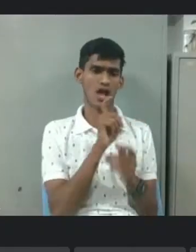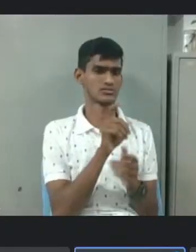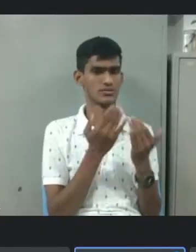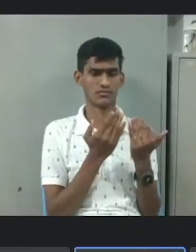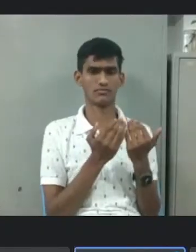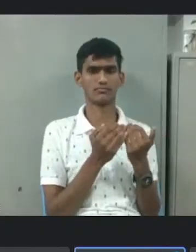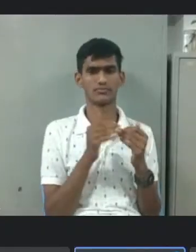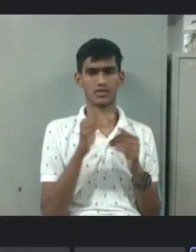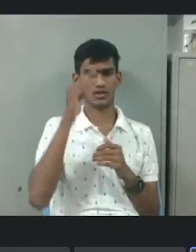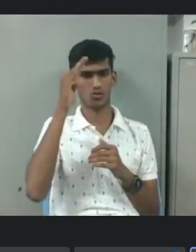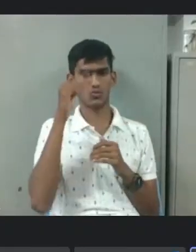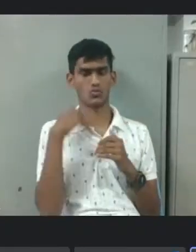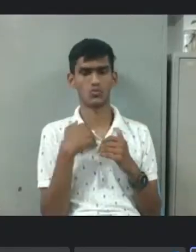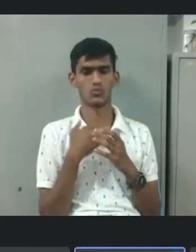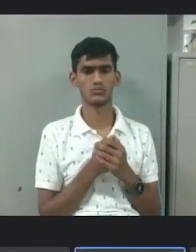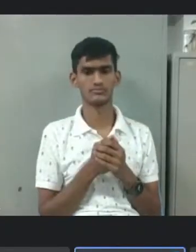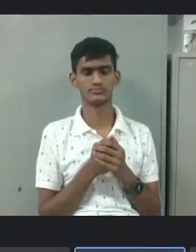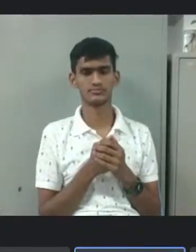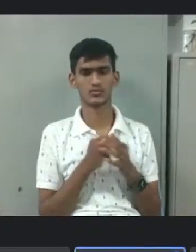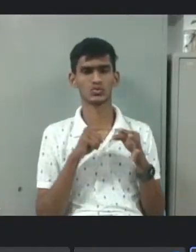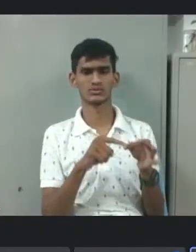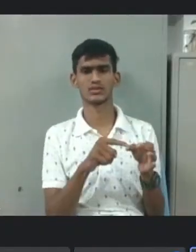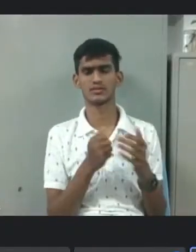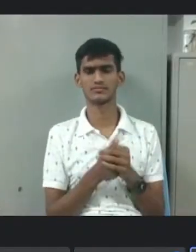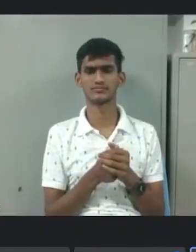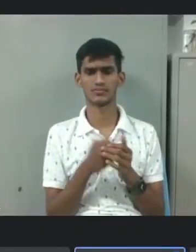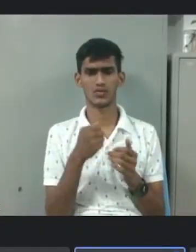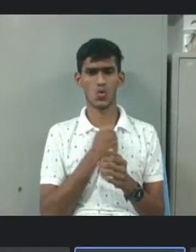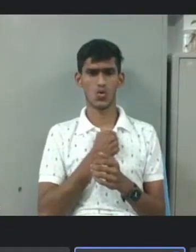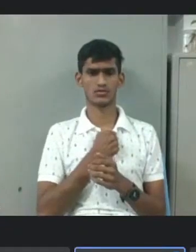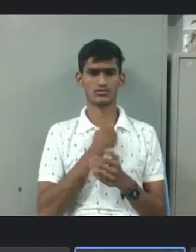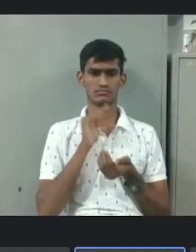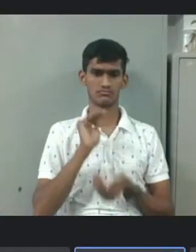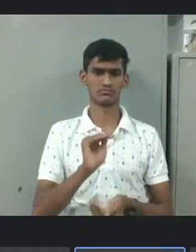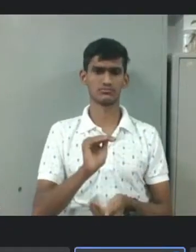ഹലോ മാം, സംസാരിച്ചോട്ടെ? അതെ, എൻ്റെ മോൻ